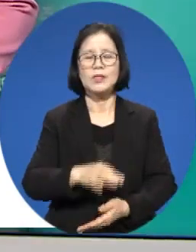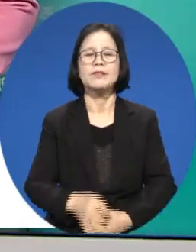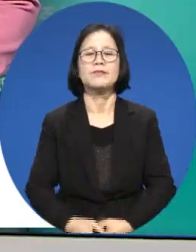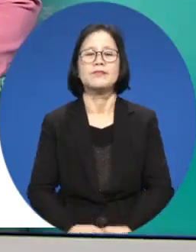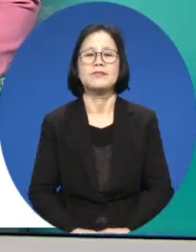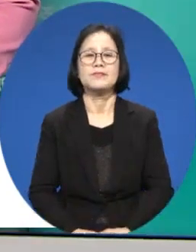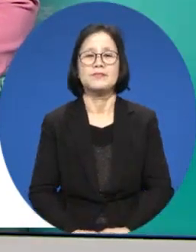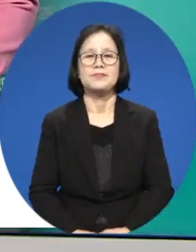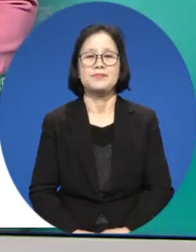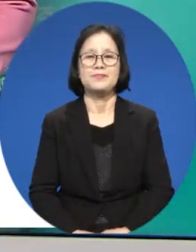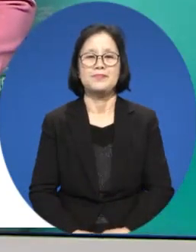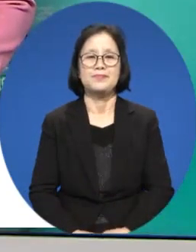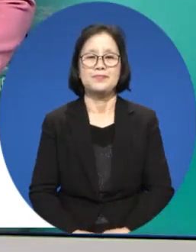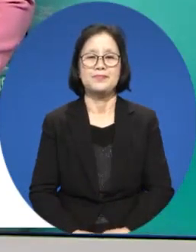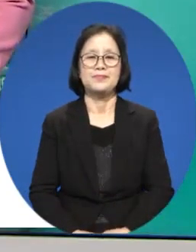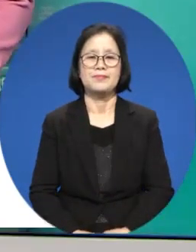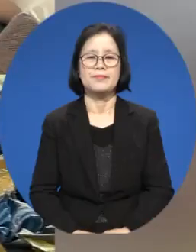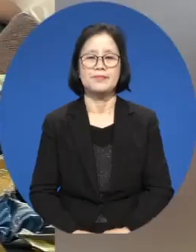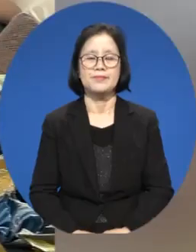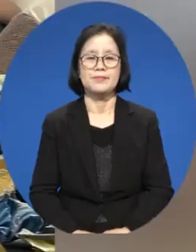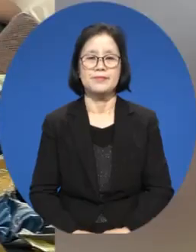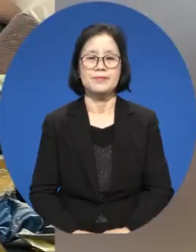보도에 이정형 기자입니다